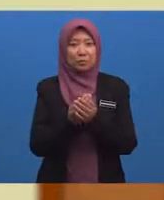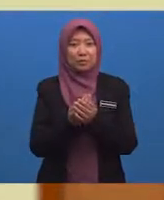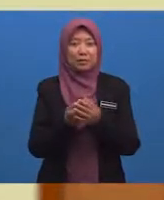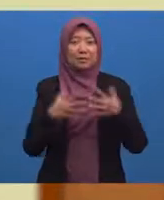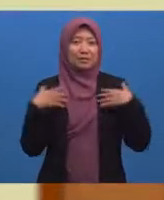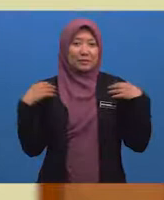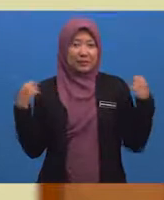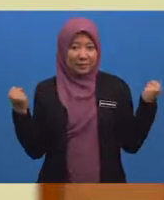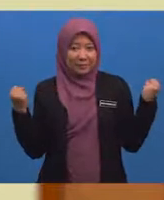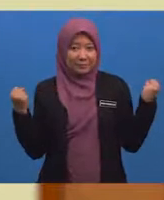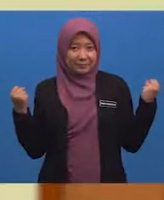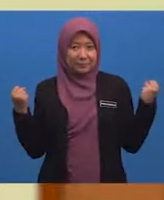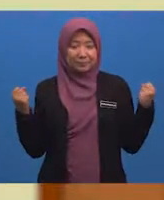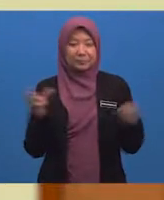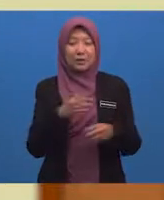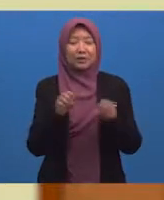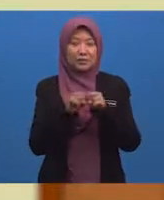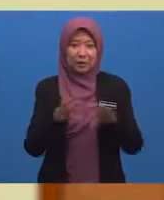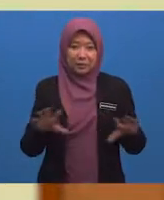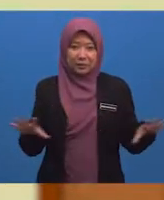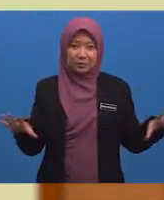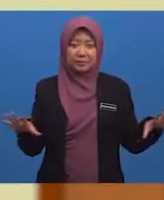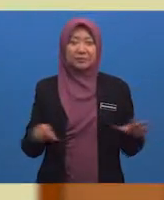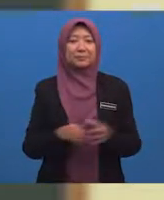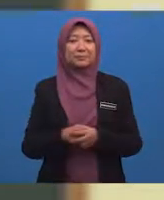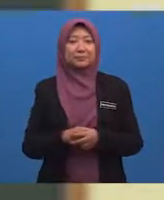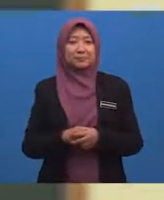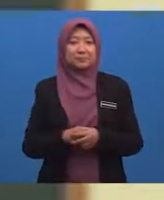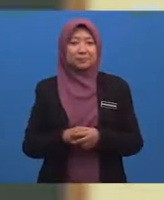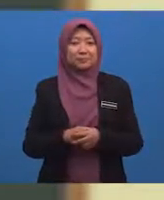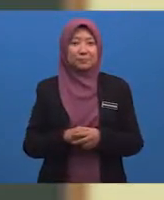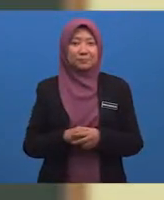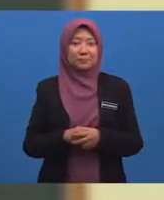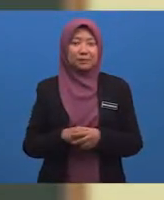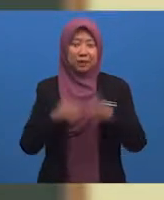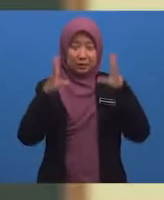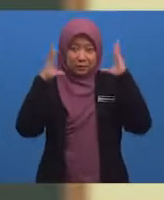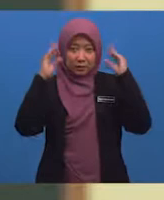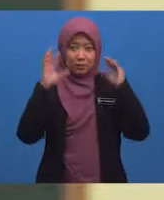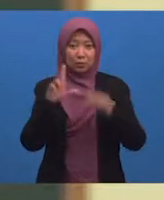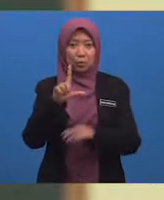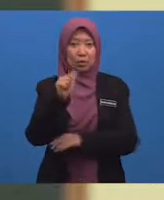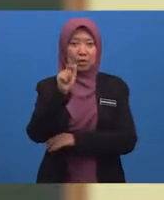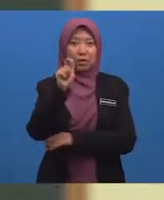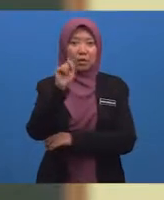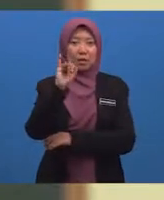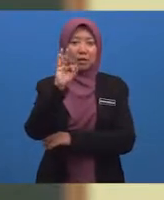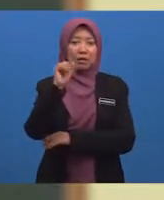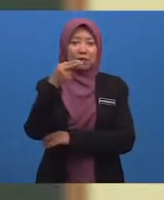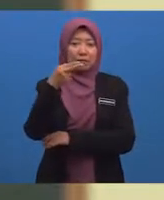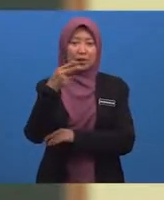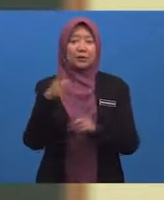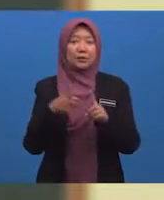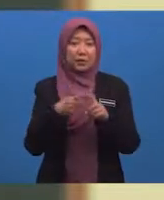dalam keadaan sehat dan sejahtera hendaknya. Saya, Cikgu Latifah binti Omar dari Sekolah Menengah King